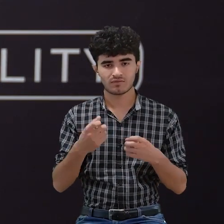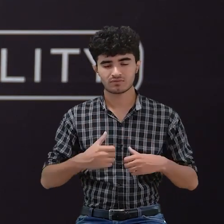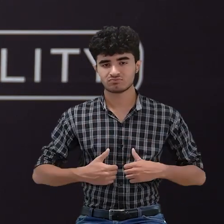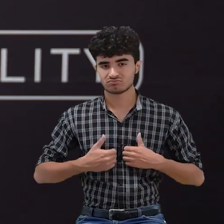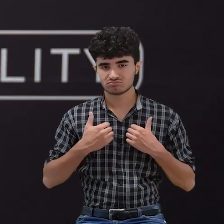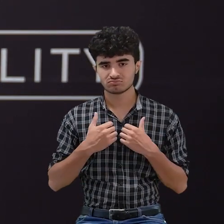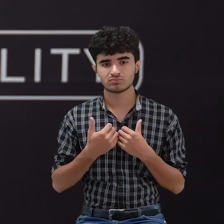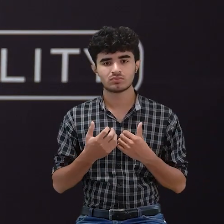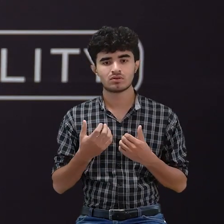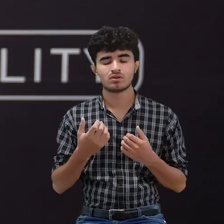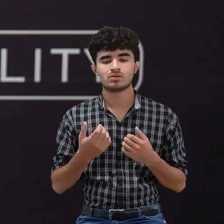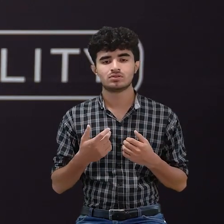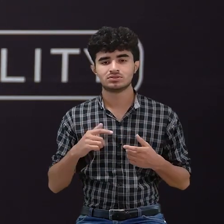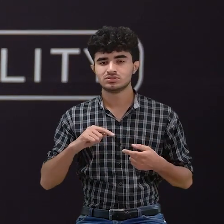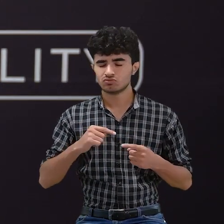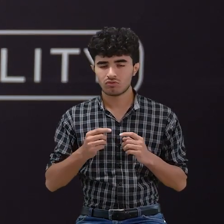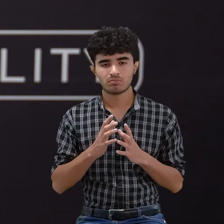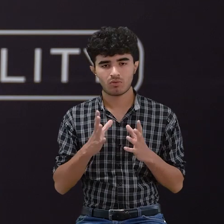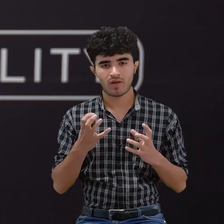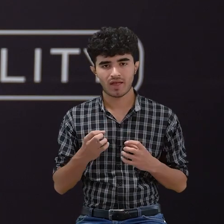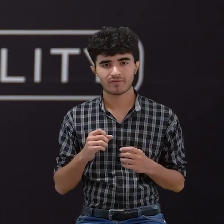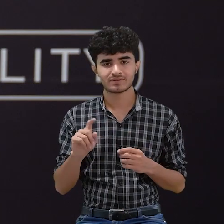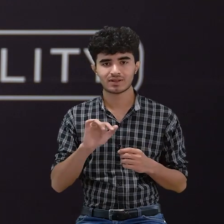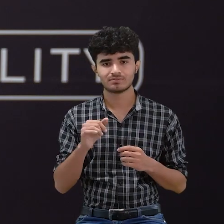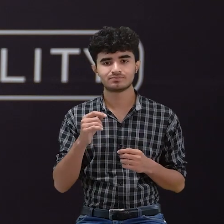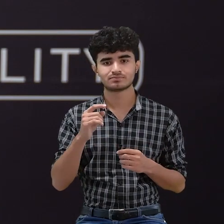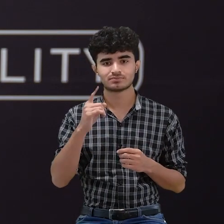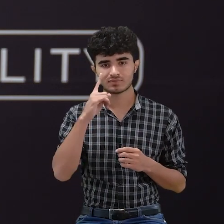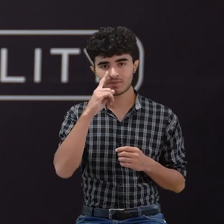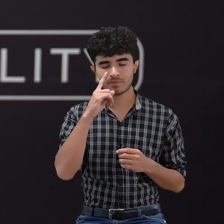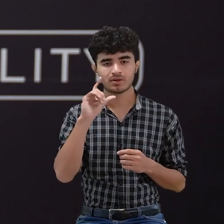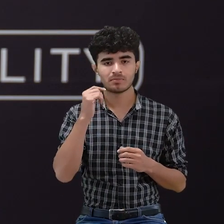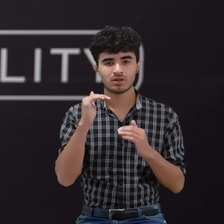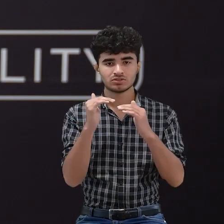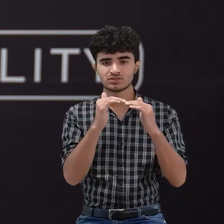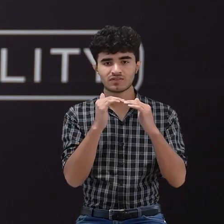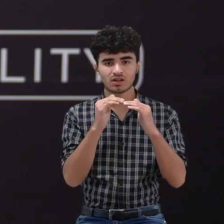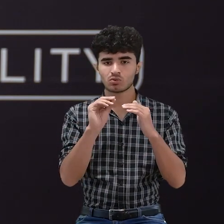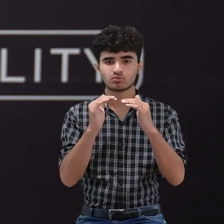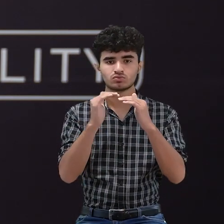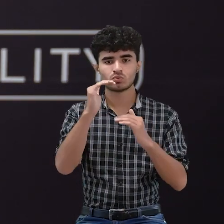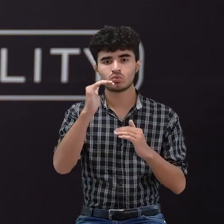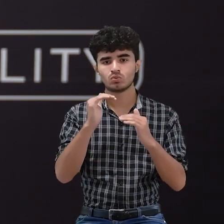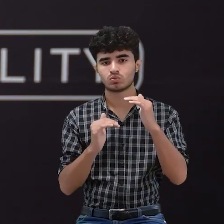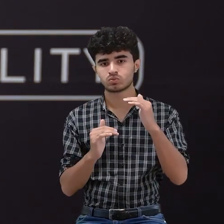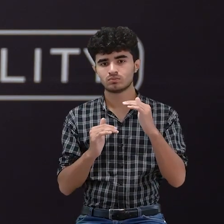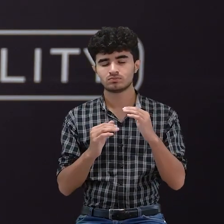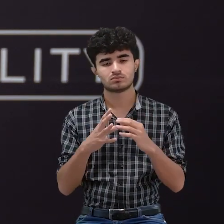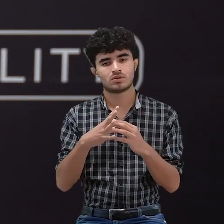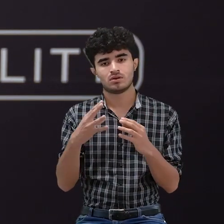تکلیف دہ چیزیں بھی ہیں جس کو ہم کہتے ہیں کہ انیکوالٹی،